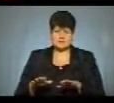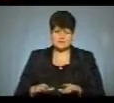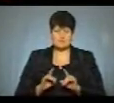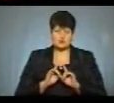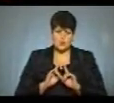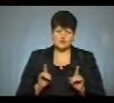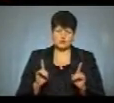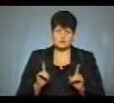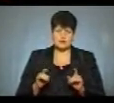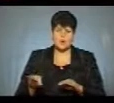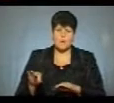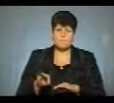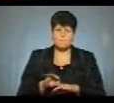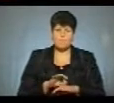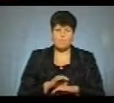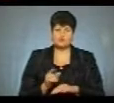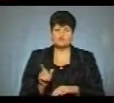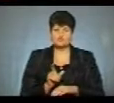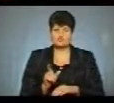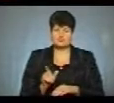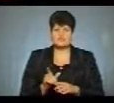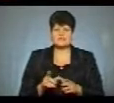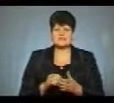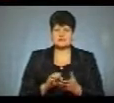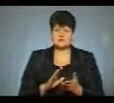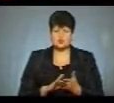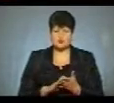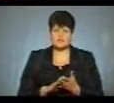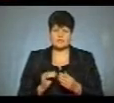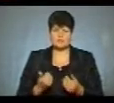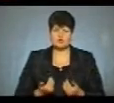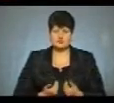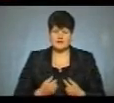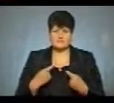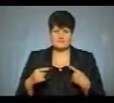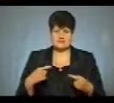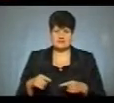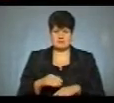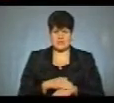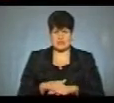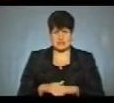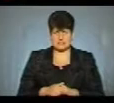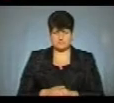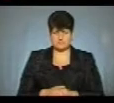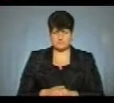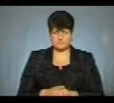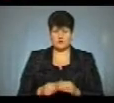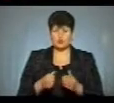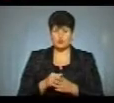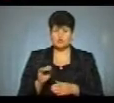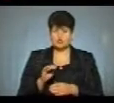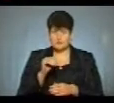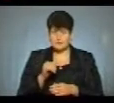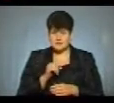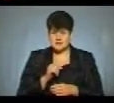особливо подружжя, яке зареєстровано і проживає за різними адресами. До жовтня місяця